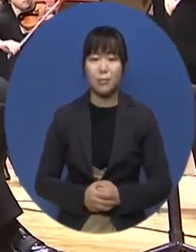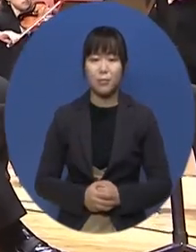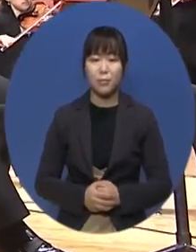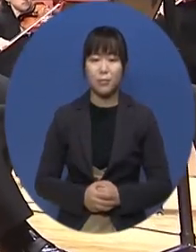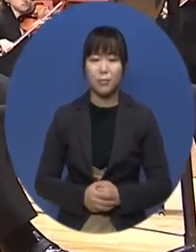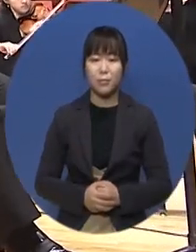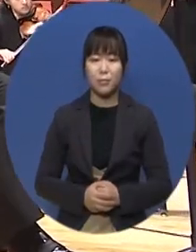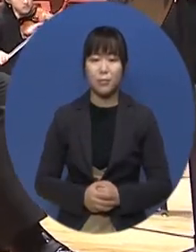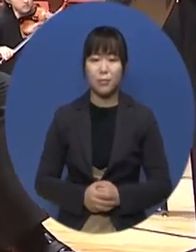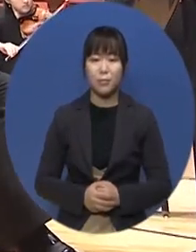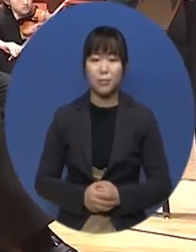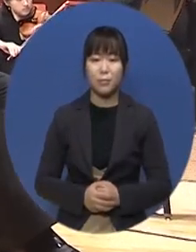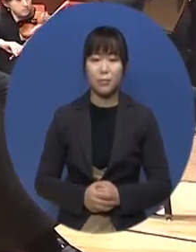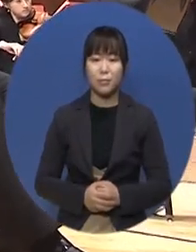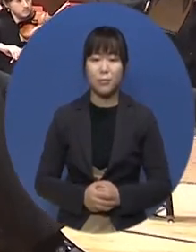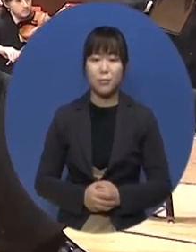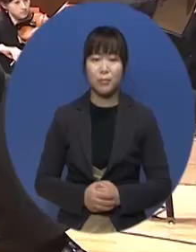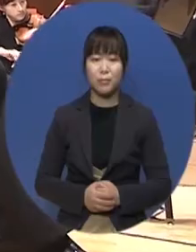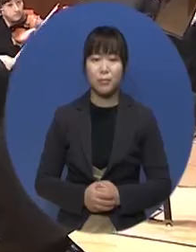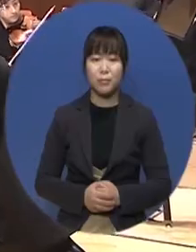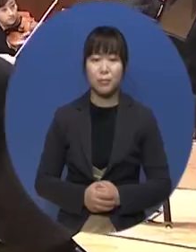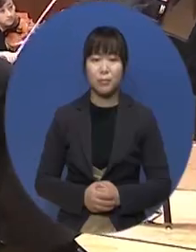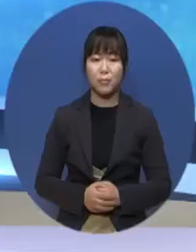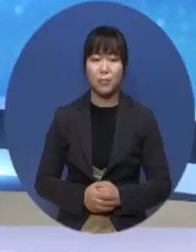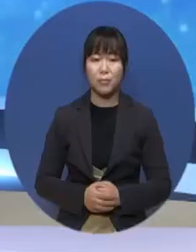뉴스 김은균입니다.